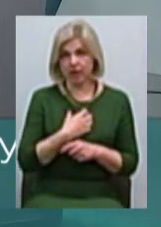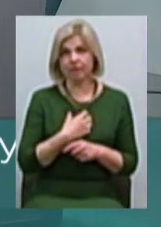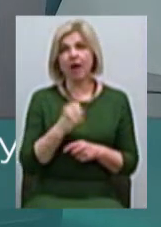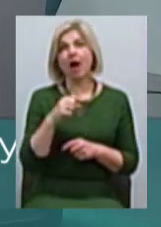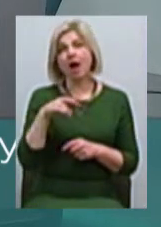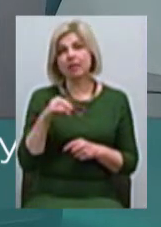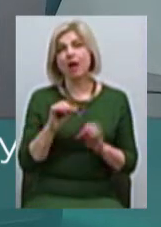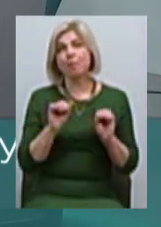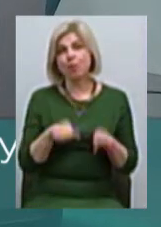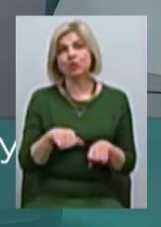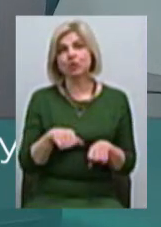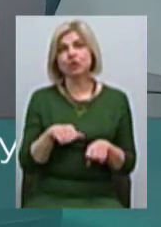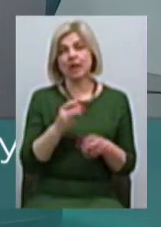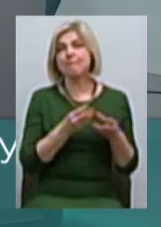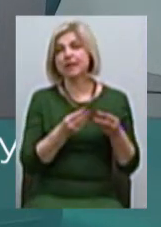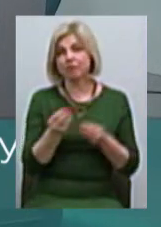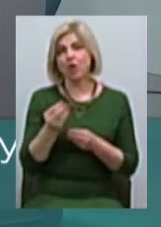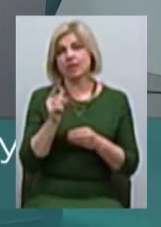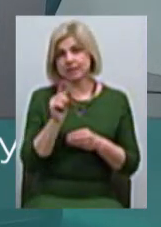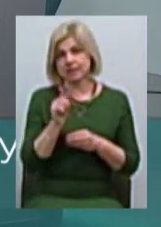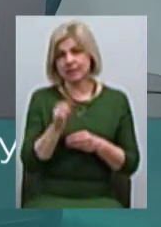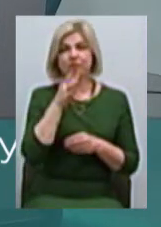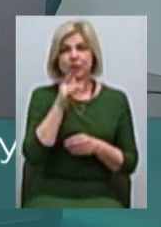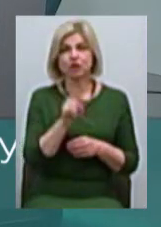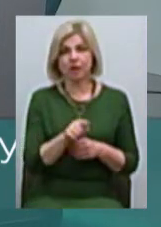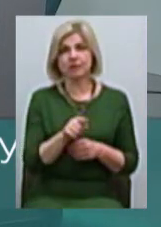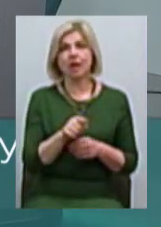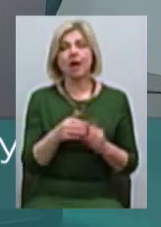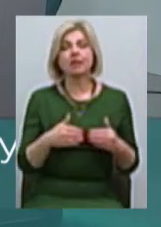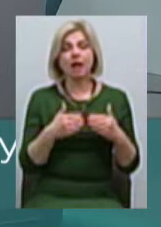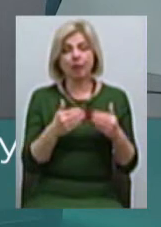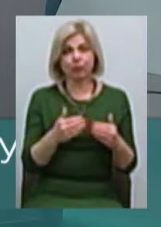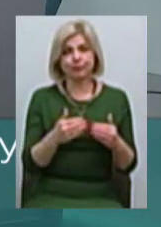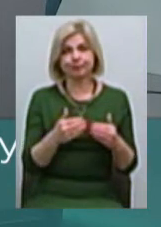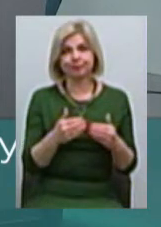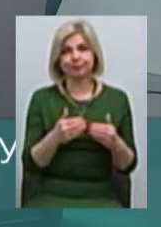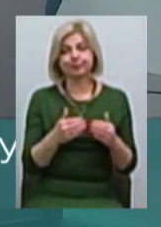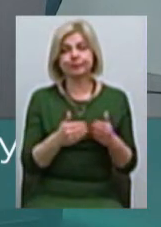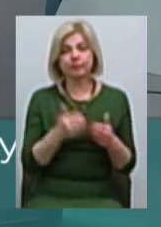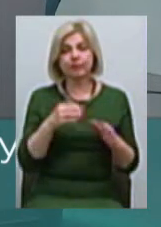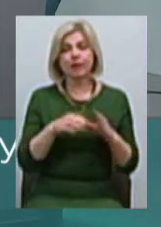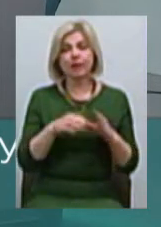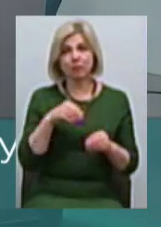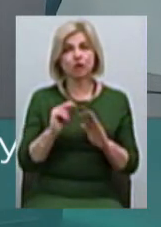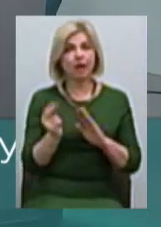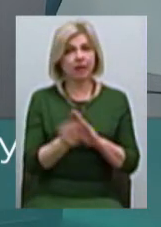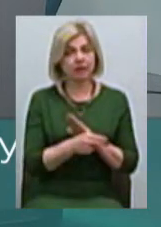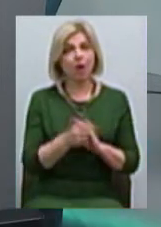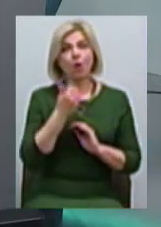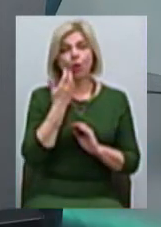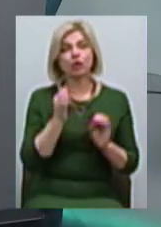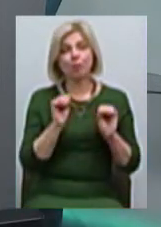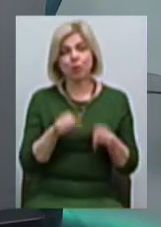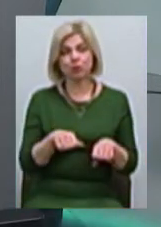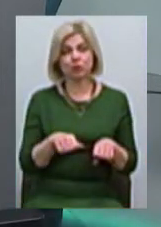може навіть найвпливовіший саме під час етапу передвиборчої агітації, коли, в принципі,